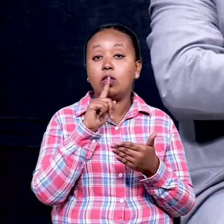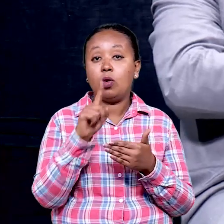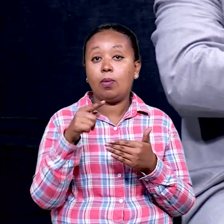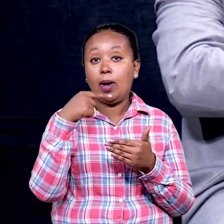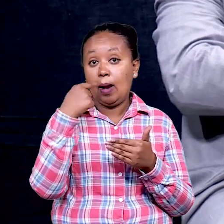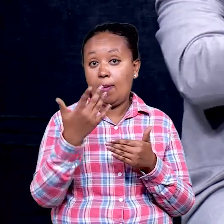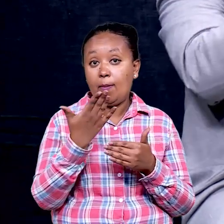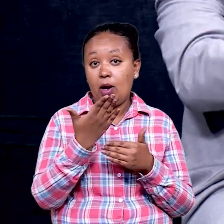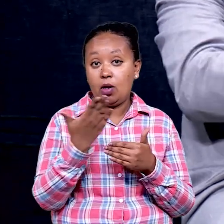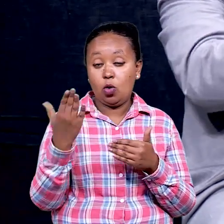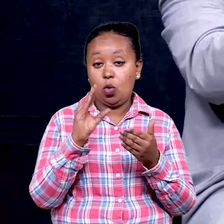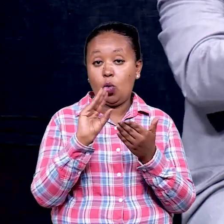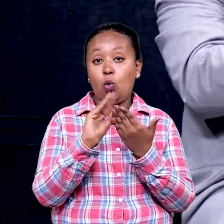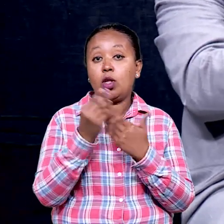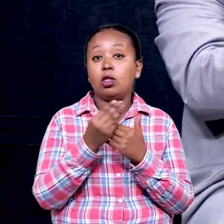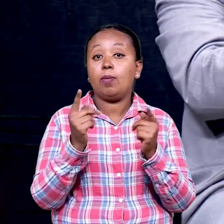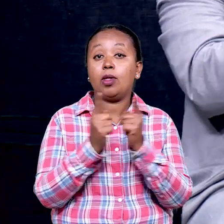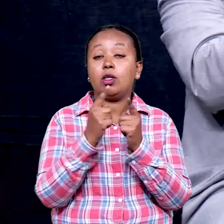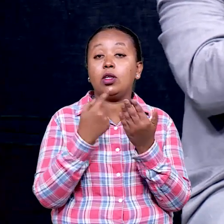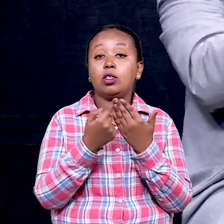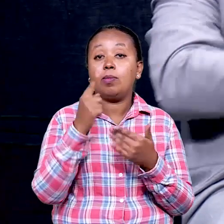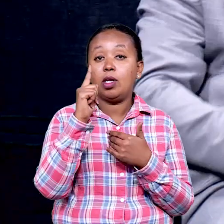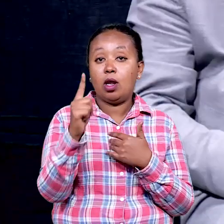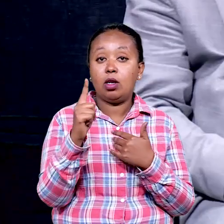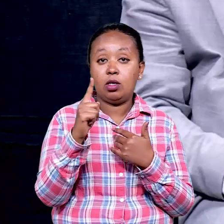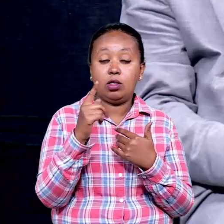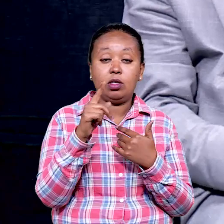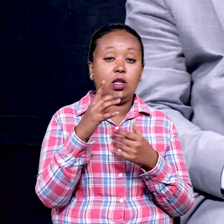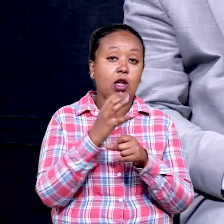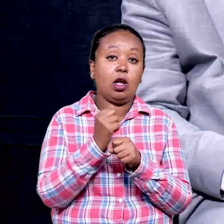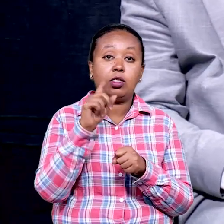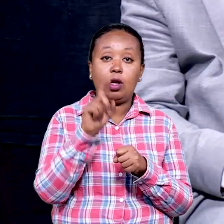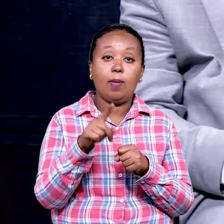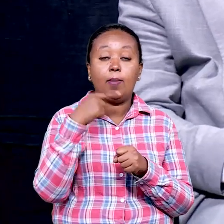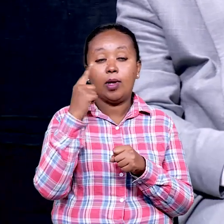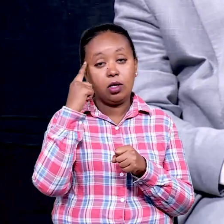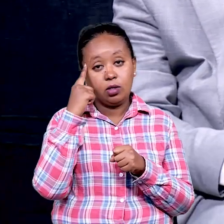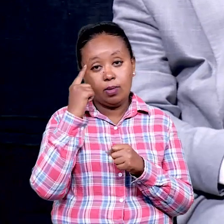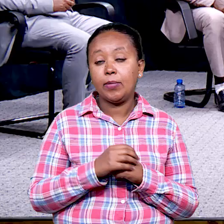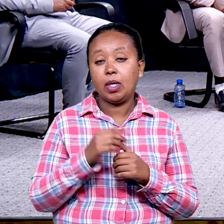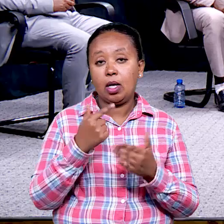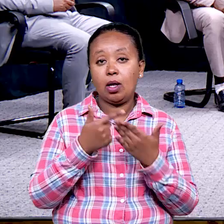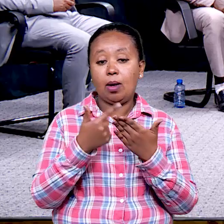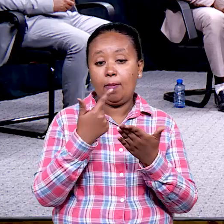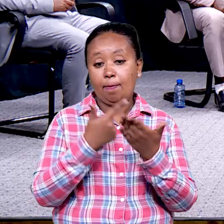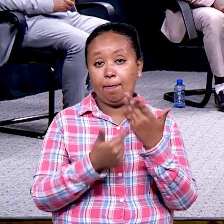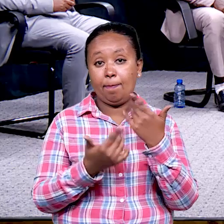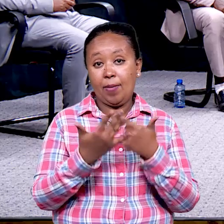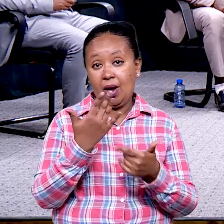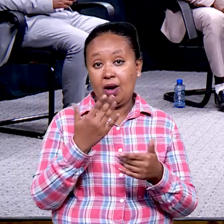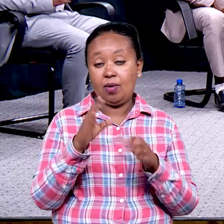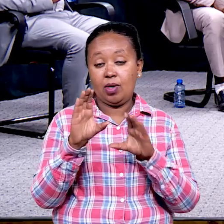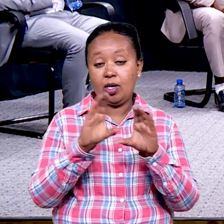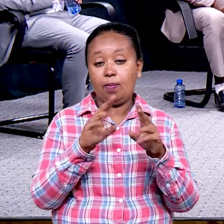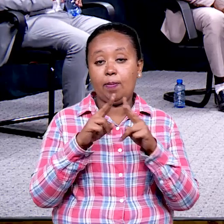ነው የመባል ሁኔታ ስለሚያጋጥም እሱም እንደ አንድ እንትን ሊያዝ ይገባል ብዬ ነው የማስበው። ይህንን የፓናል